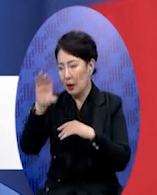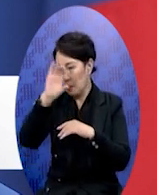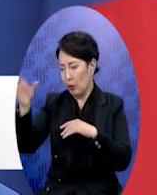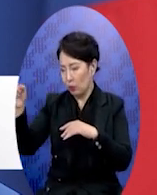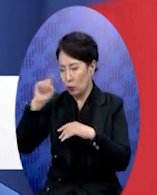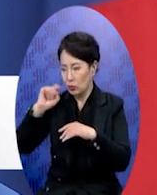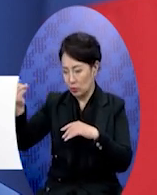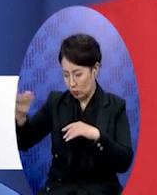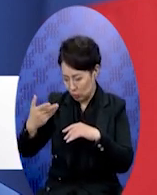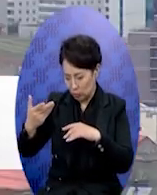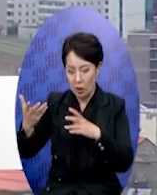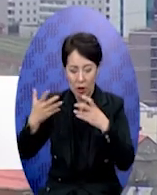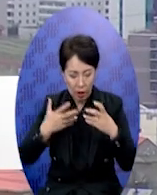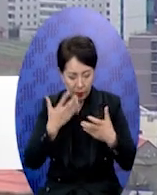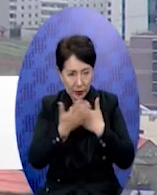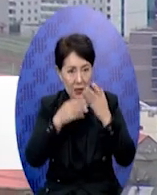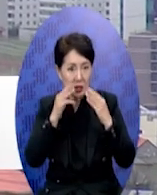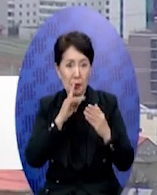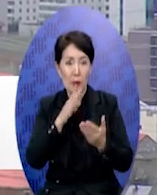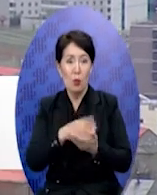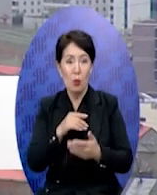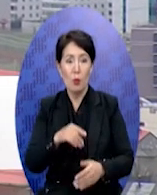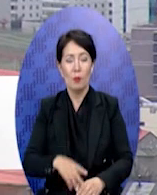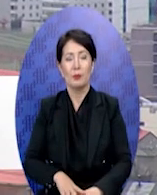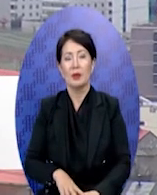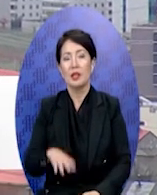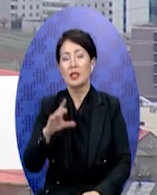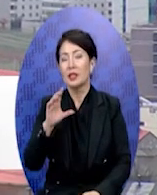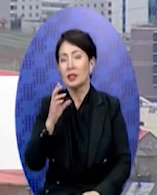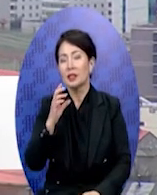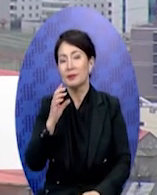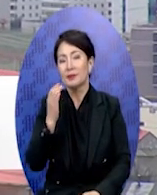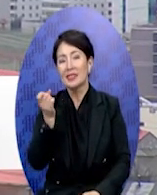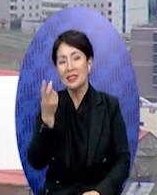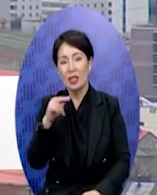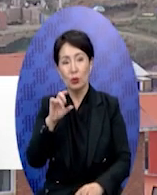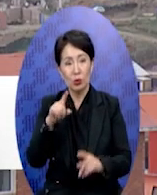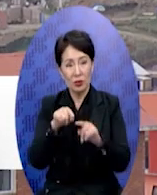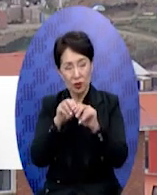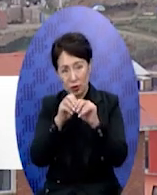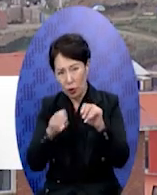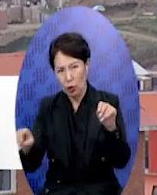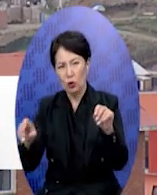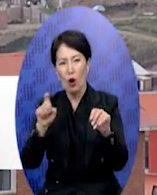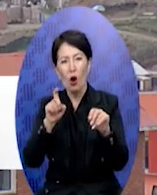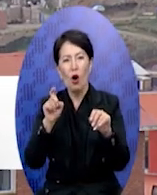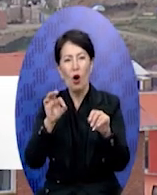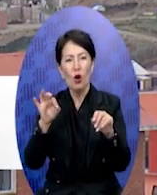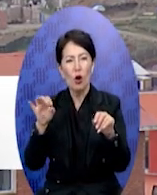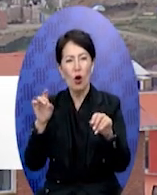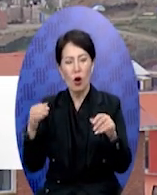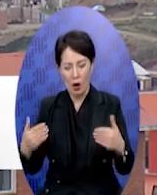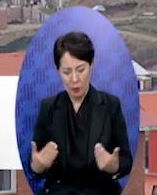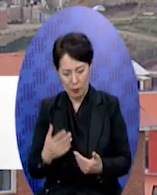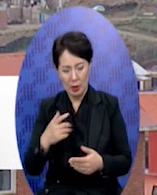байна. Энийг бид нар шийднэ гэсэн үг. Иргэн та нийслэлийн дид бүтцийн шугамаас зайтай аслагдмал хороонд амьдарч байгаа бол барилгын